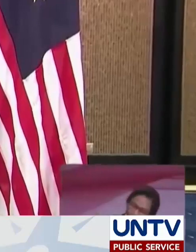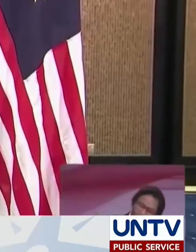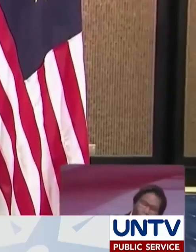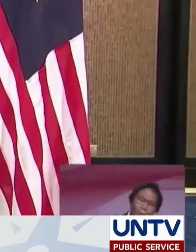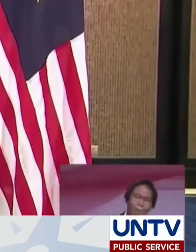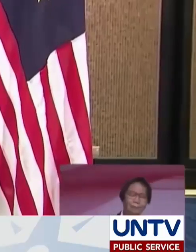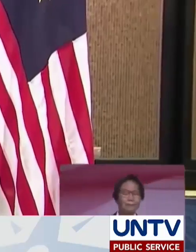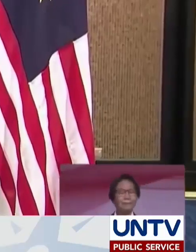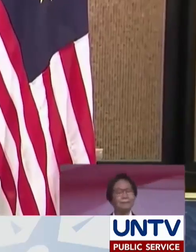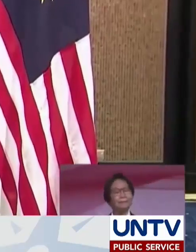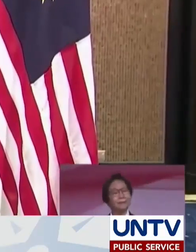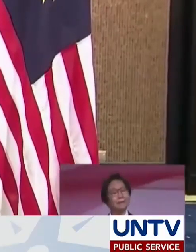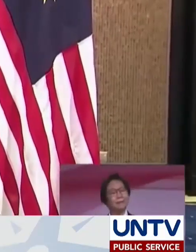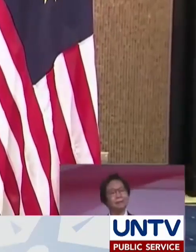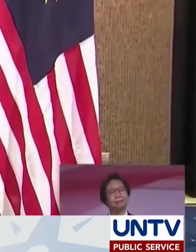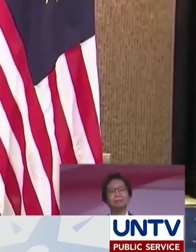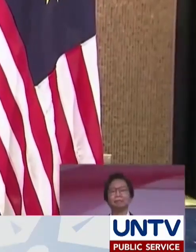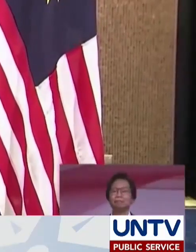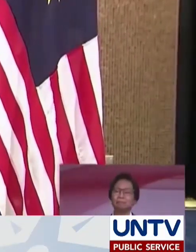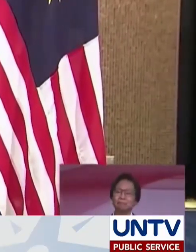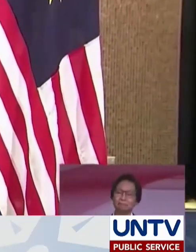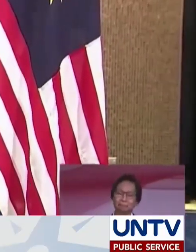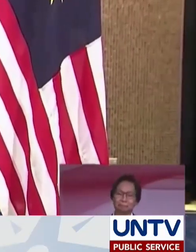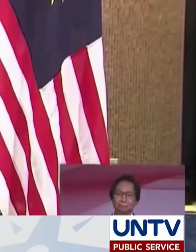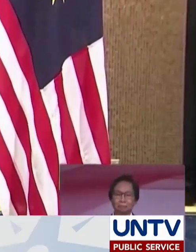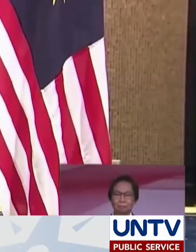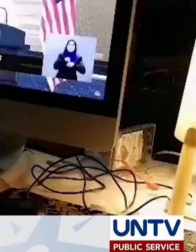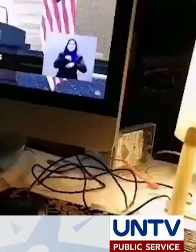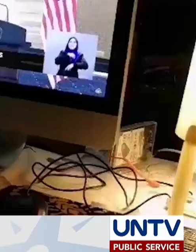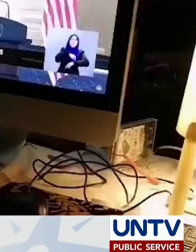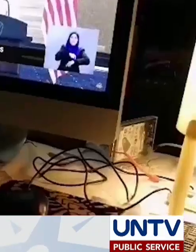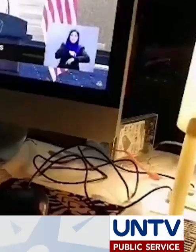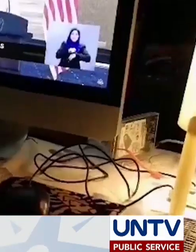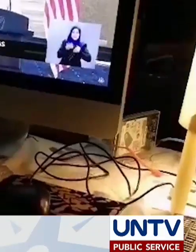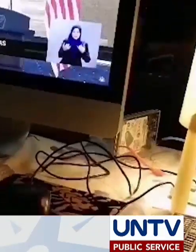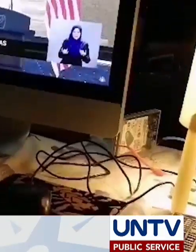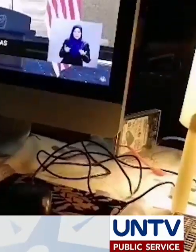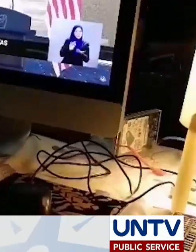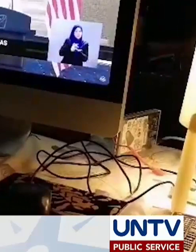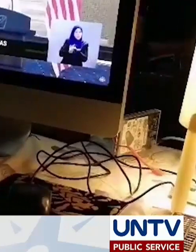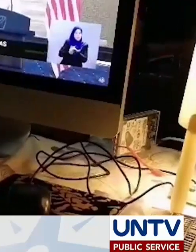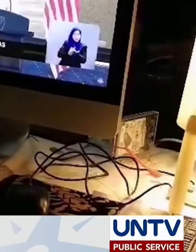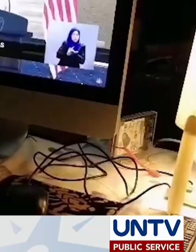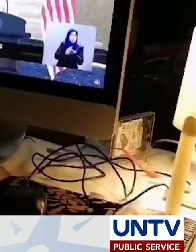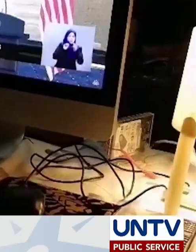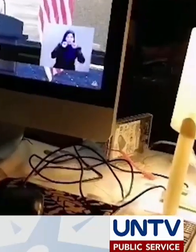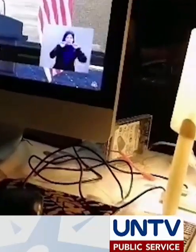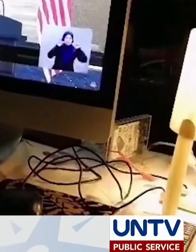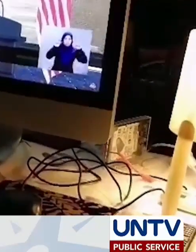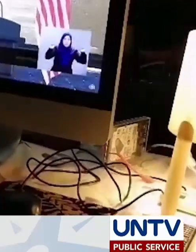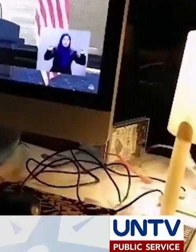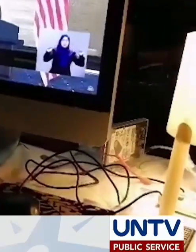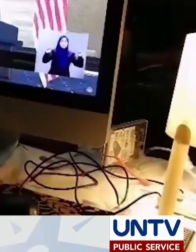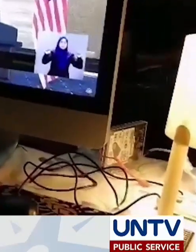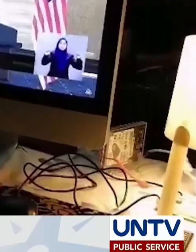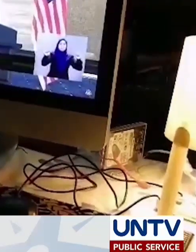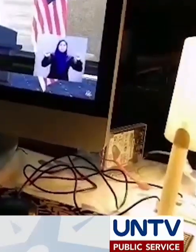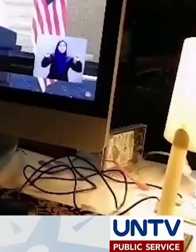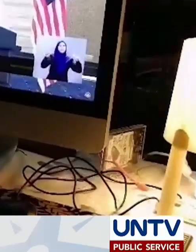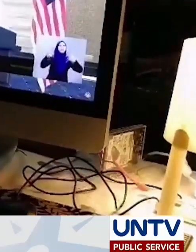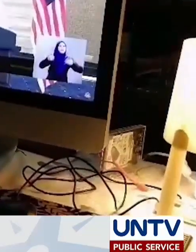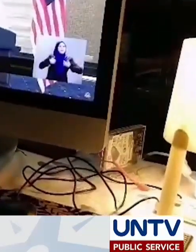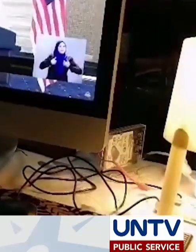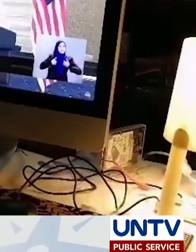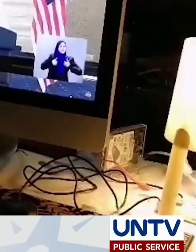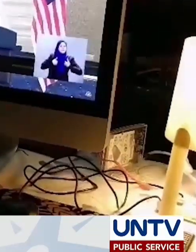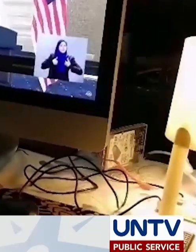na pagtaas ng bilang ng COVID-19 cases. Samantala, kinumpirma ng Health Ministry ng Malaysia na nakapasok na sa